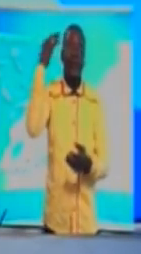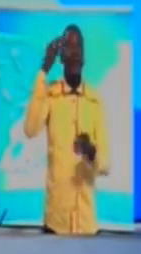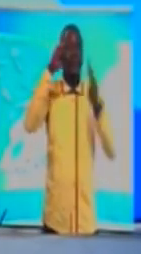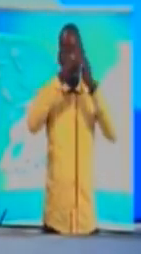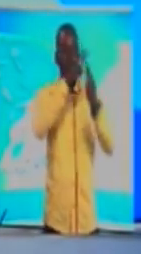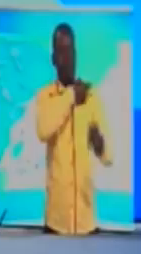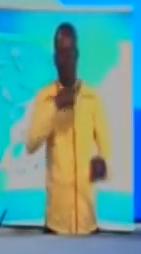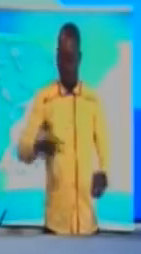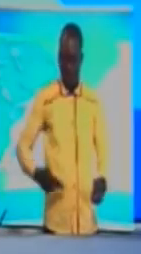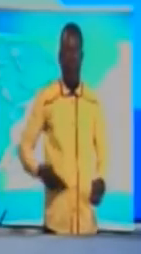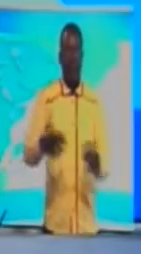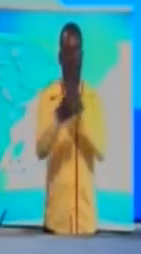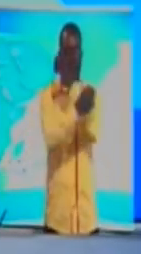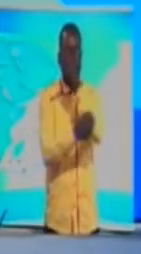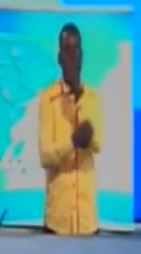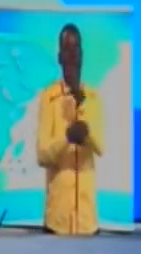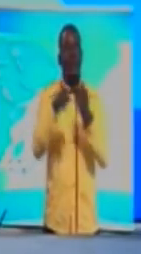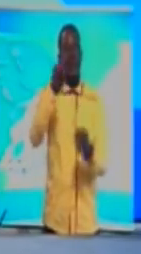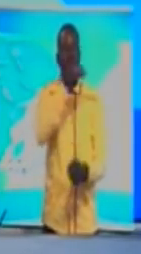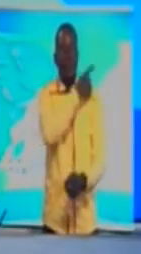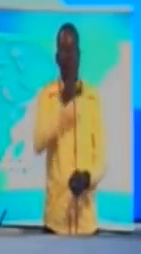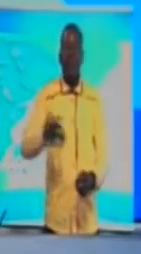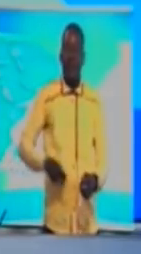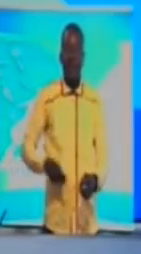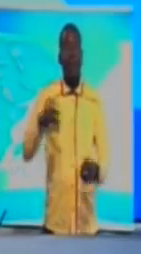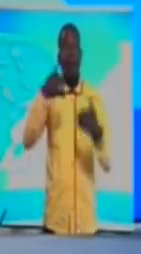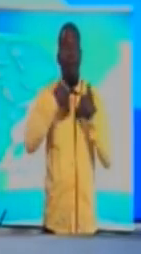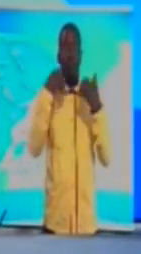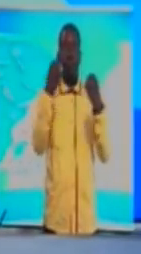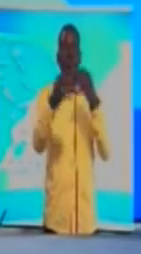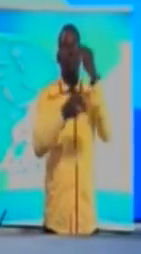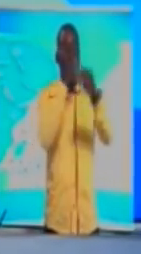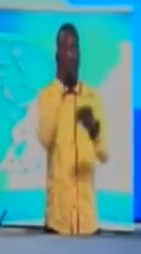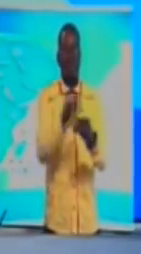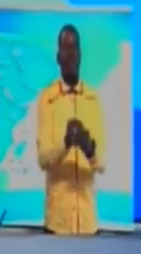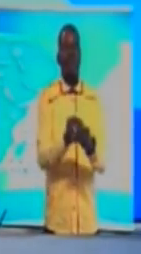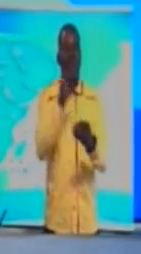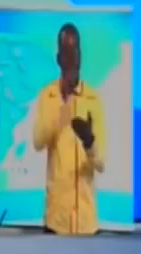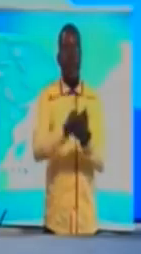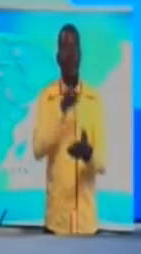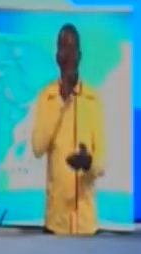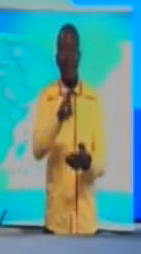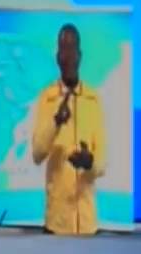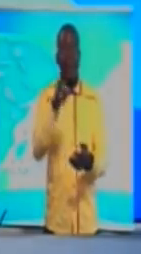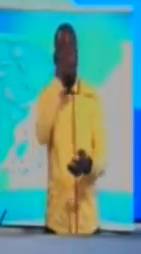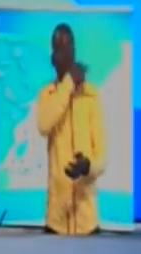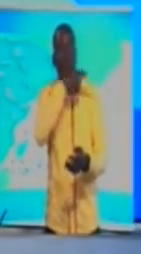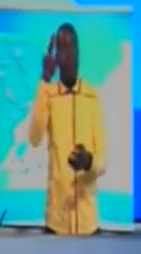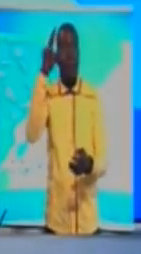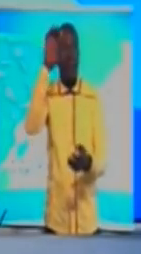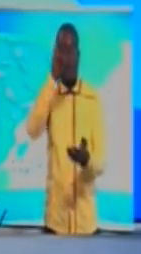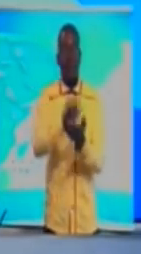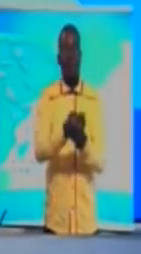de Tenkodogo, le Dima de Zugrantenga a refusé du monde. L'événement, c'était le Nabaskar de Naba Gigampole